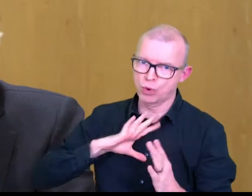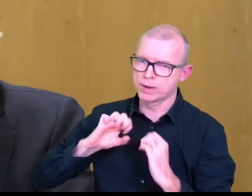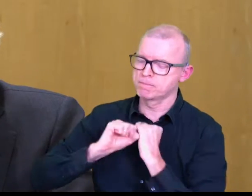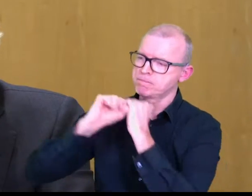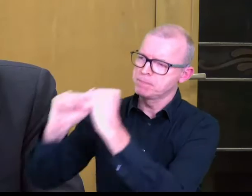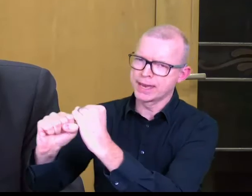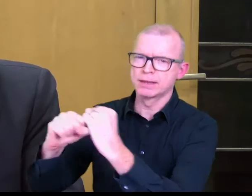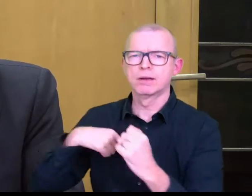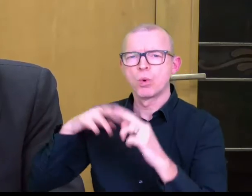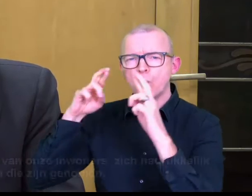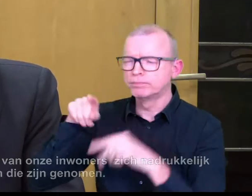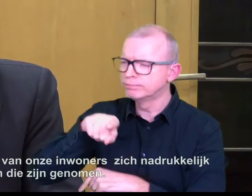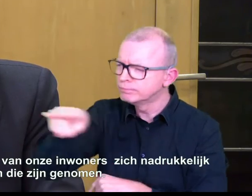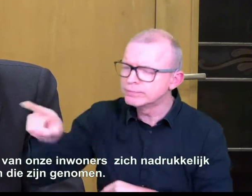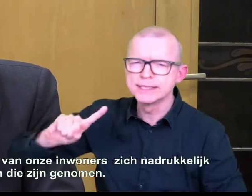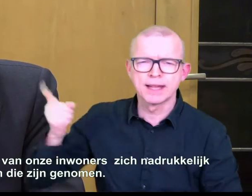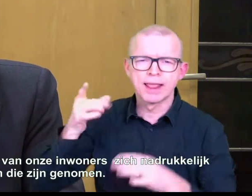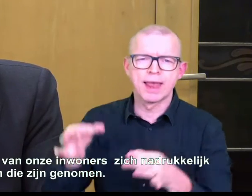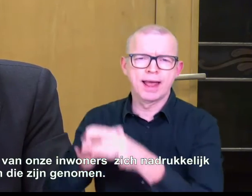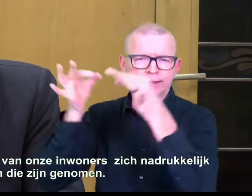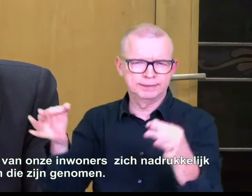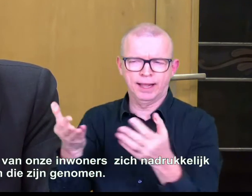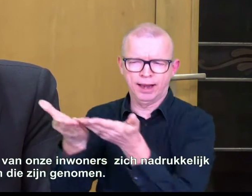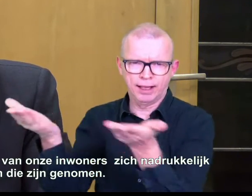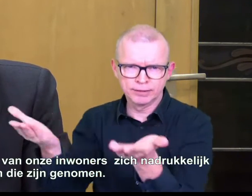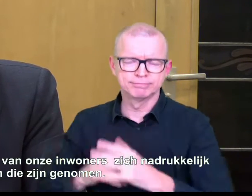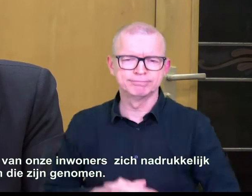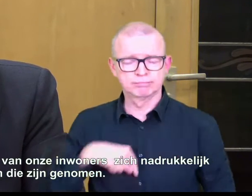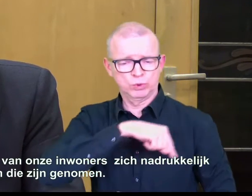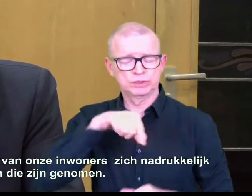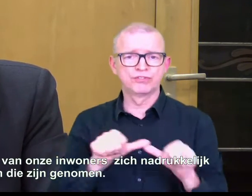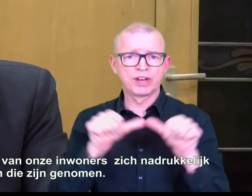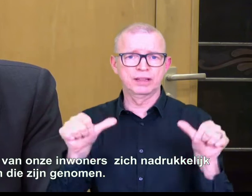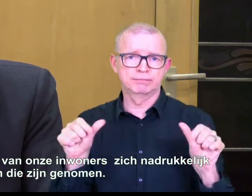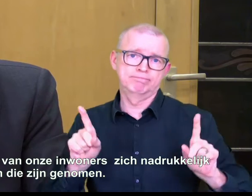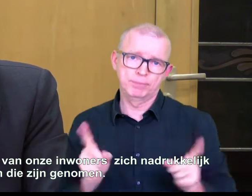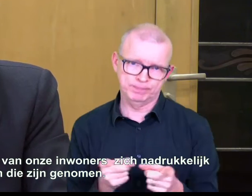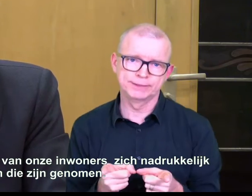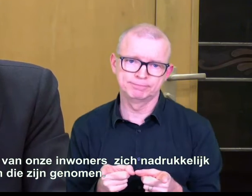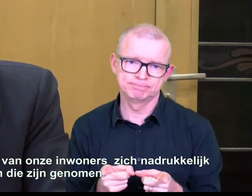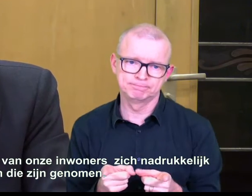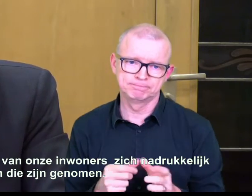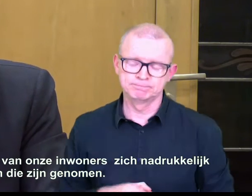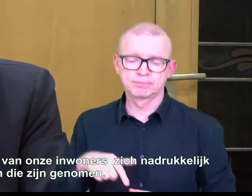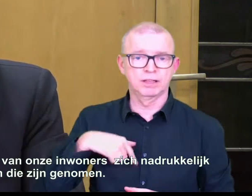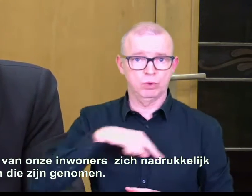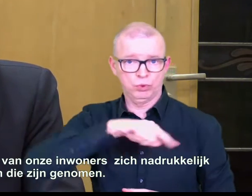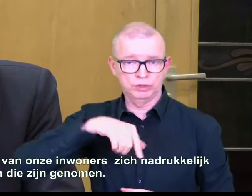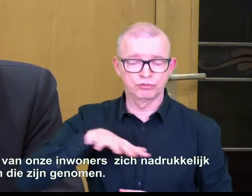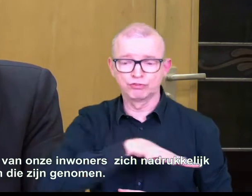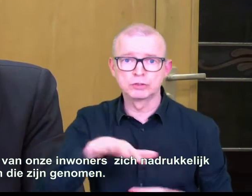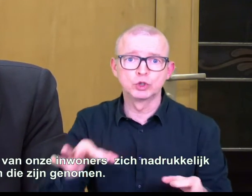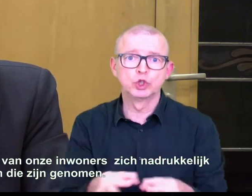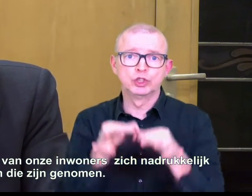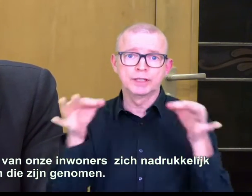beperkt. Ik merk ook dat overgrote meerderheid van onze inwoners zich nadrukkelijk houden